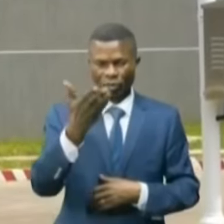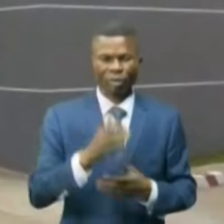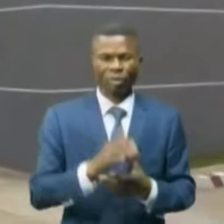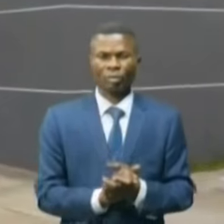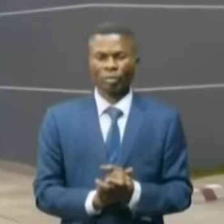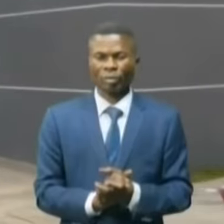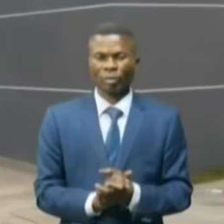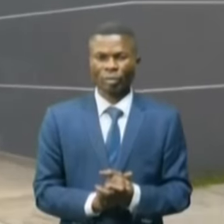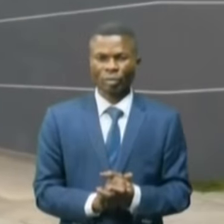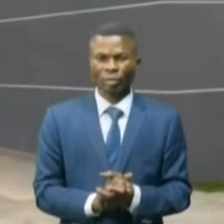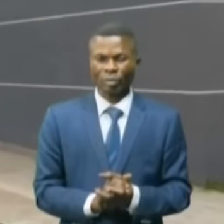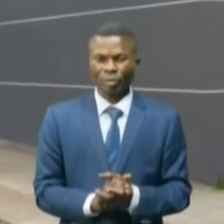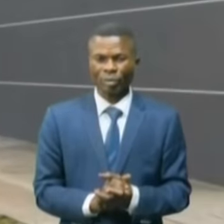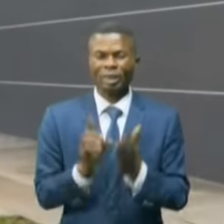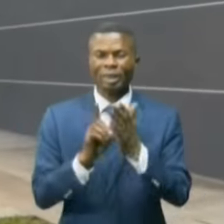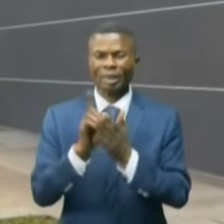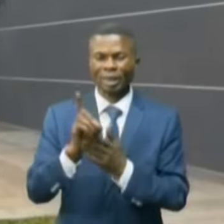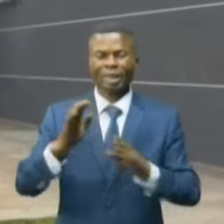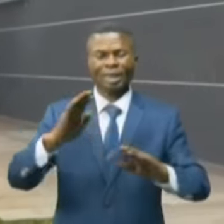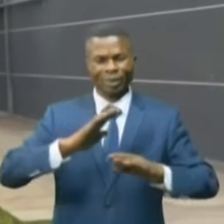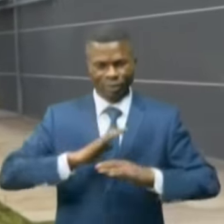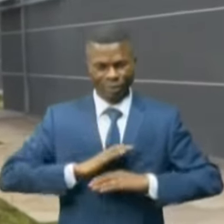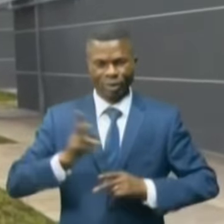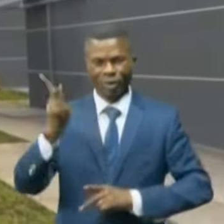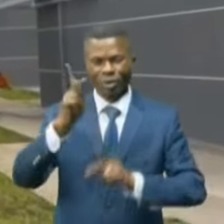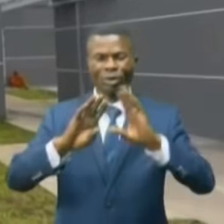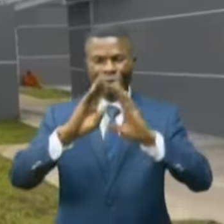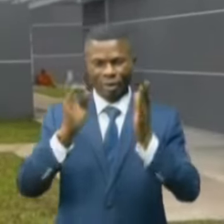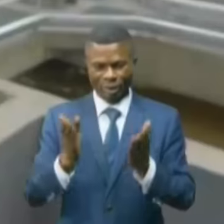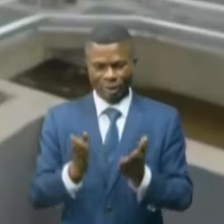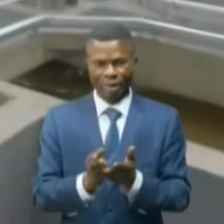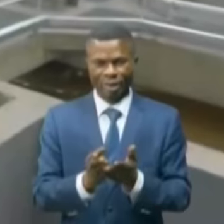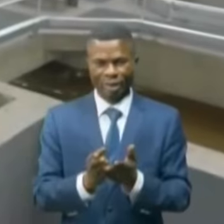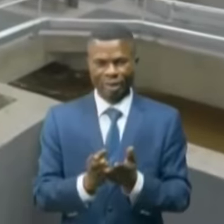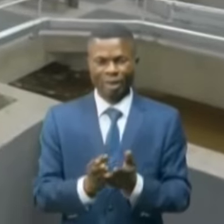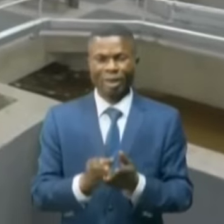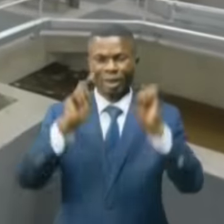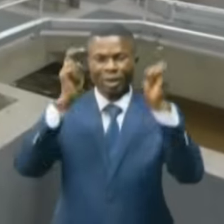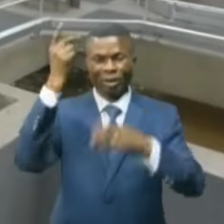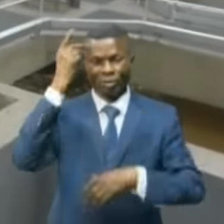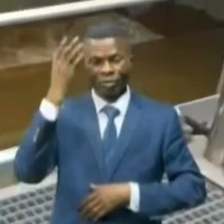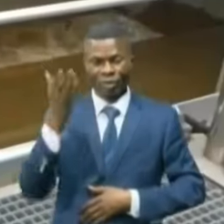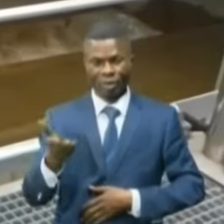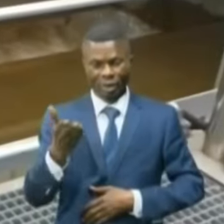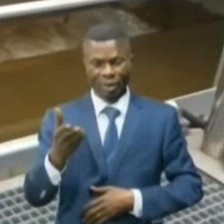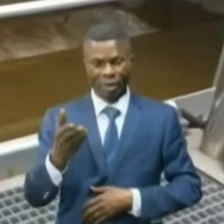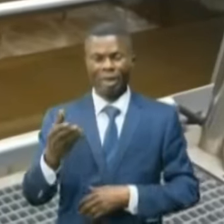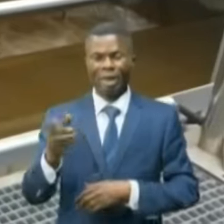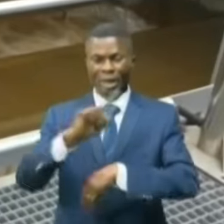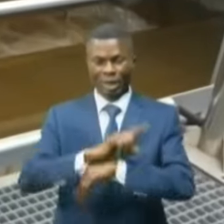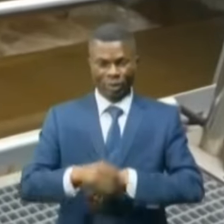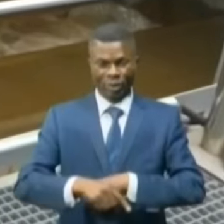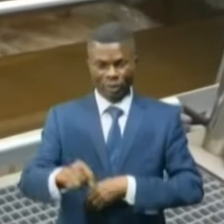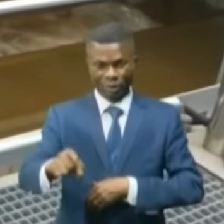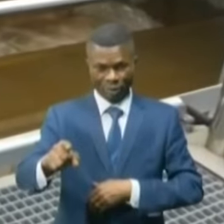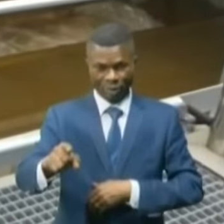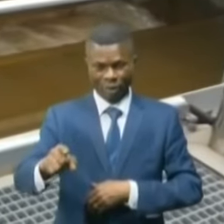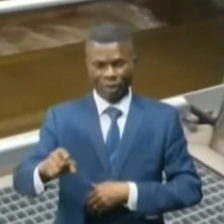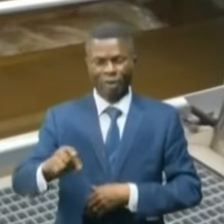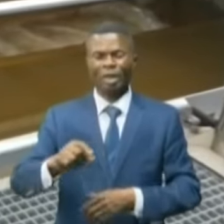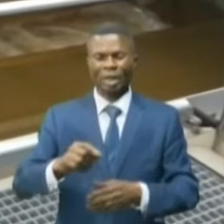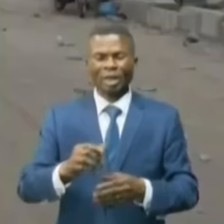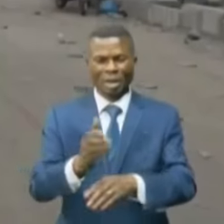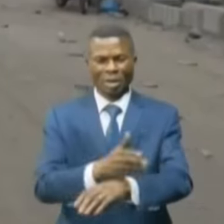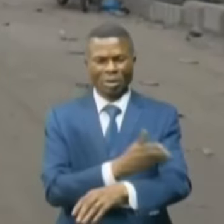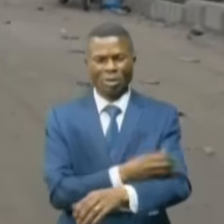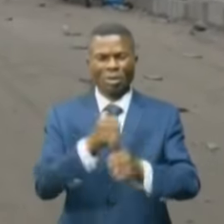Un véritable ouf de soulagement pour la population de la ville de Kinshasa. Depuis quelques jours, une nette amélioration de la desserte